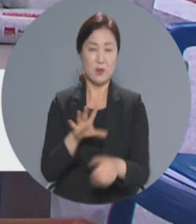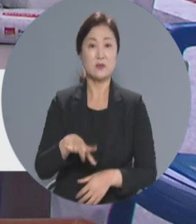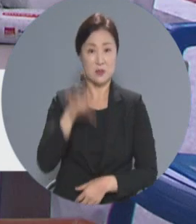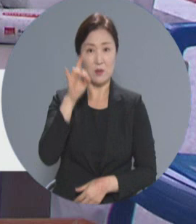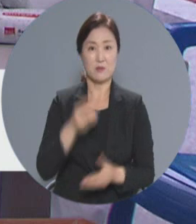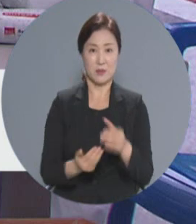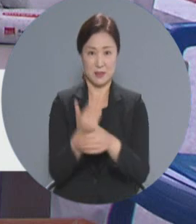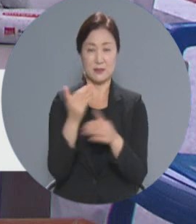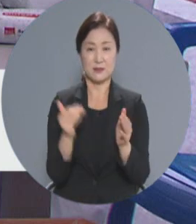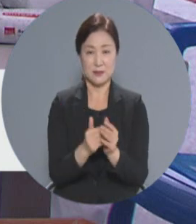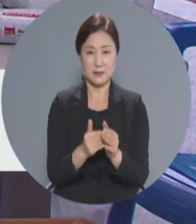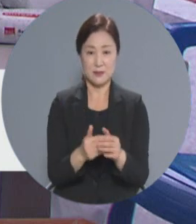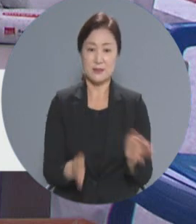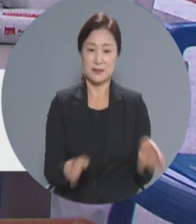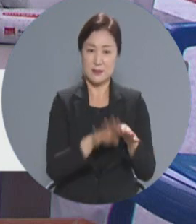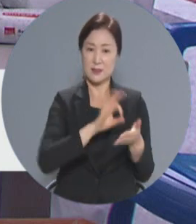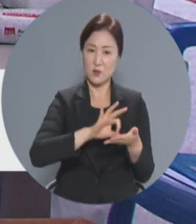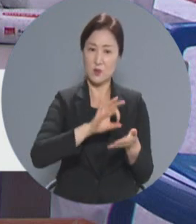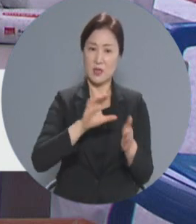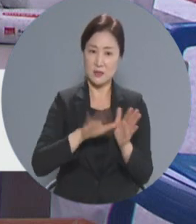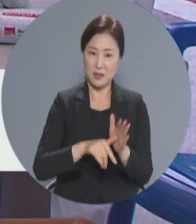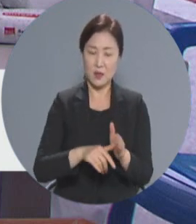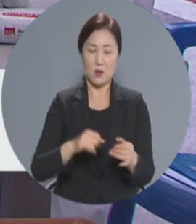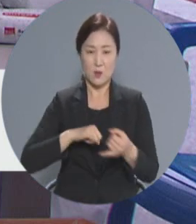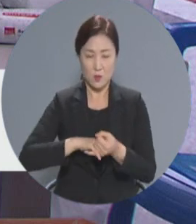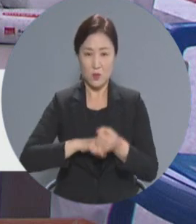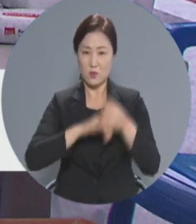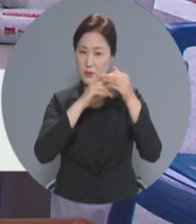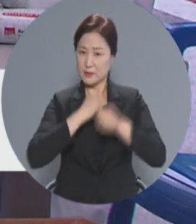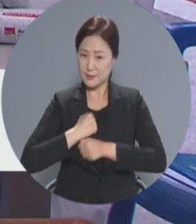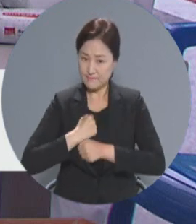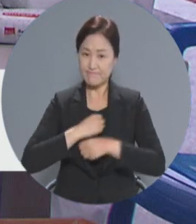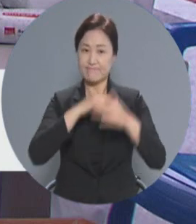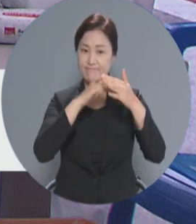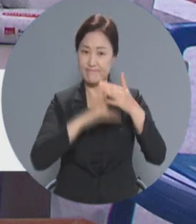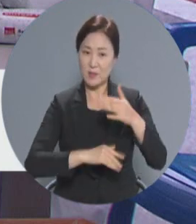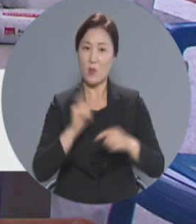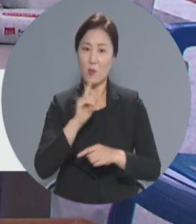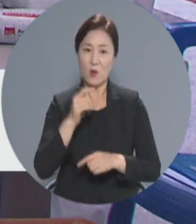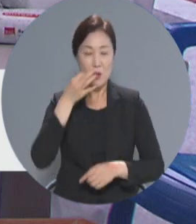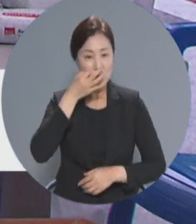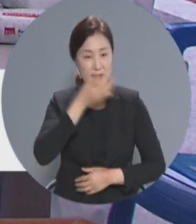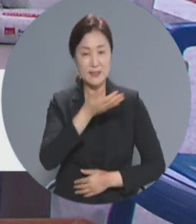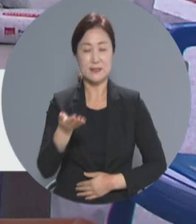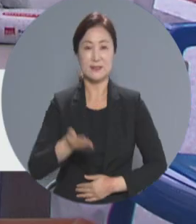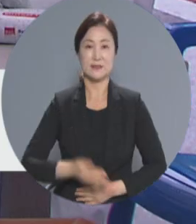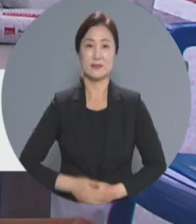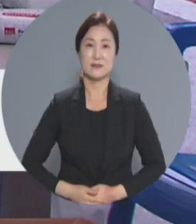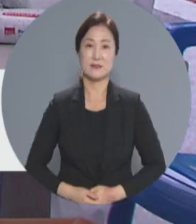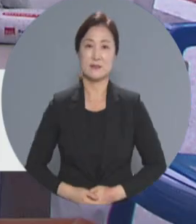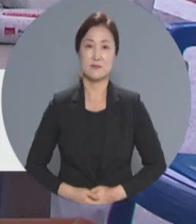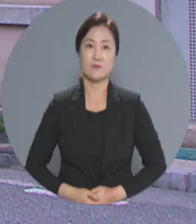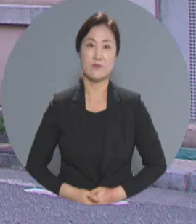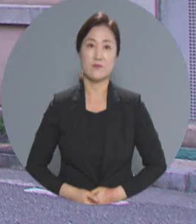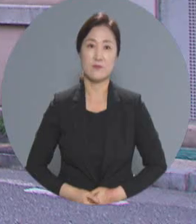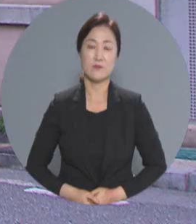처음인데요. 시설을 이용할 때 반드시 명심해야 하는 수칙, 조희원 기자가 알려드립니다.